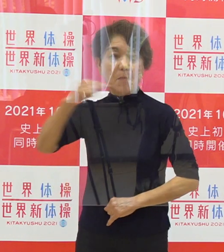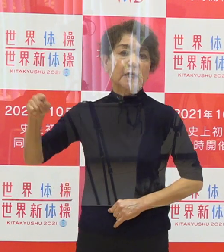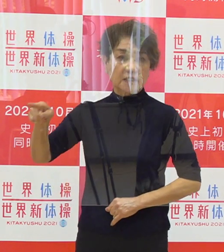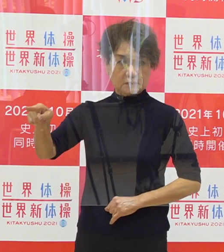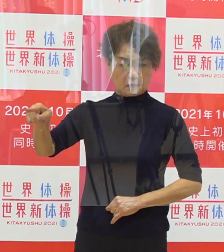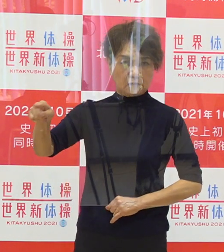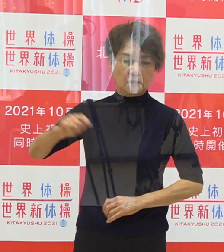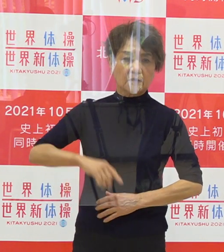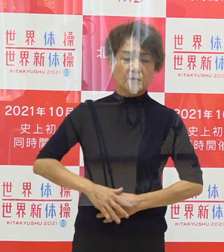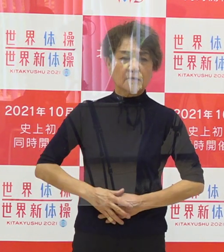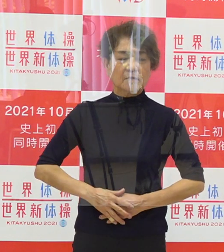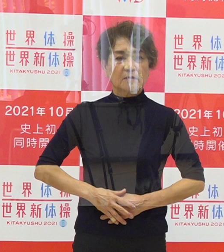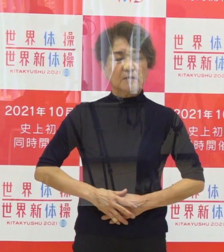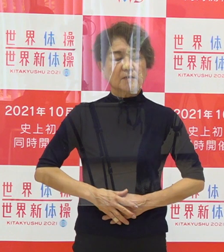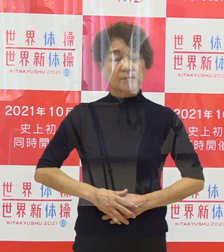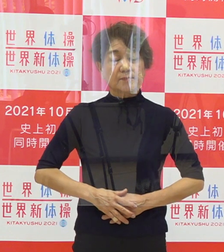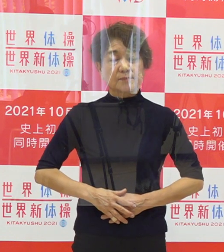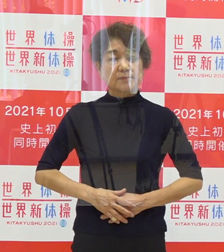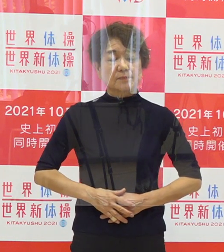ました。